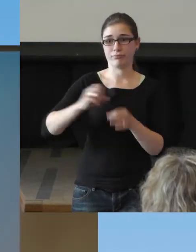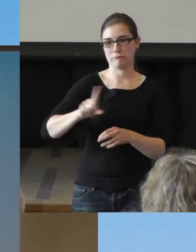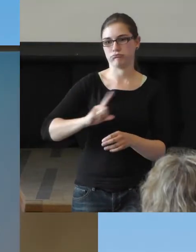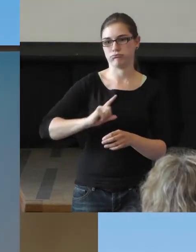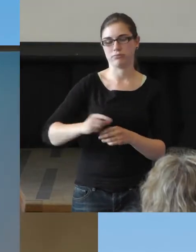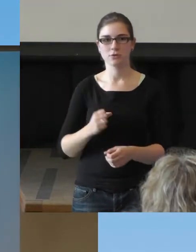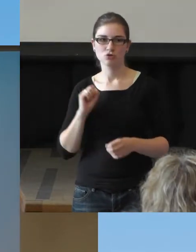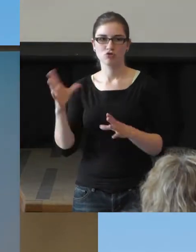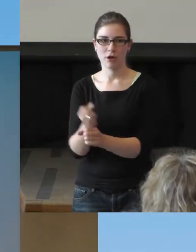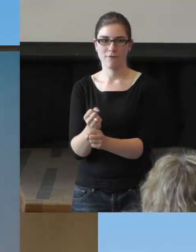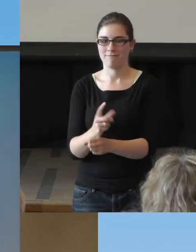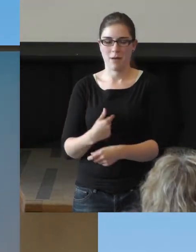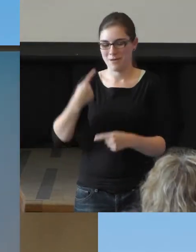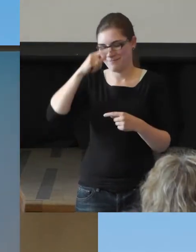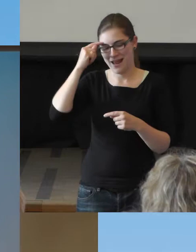So, gehen wir mal weiter.